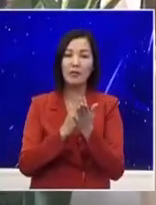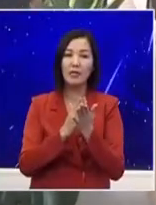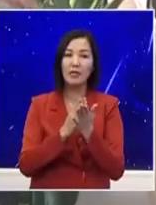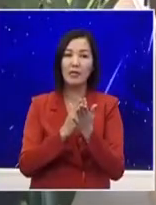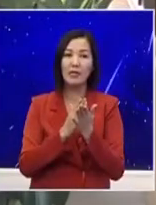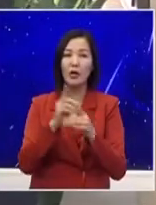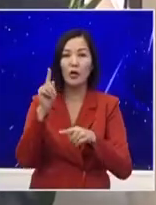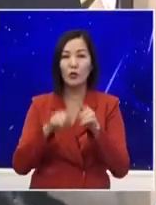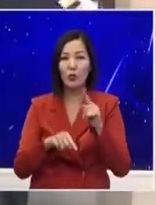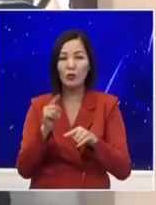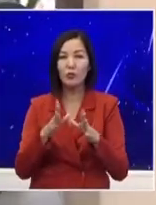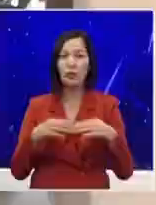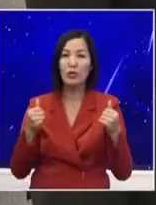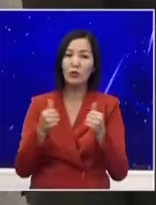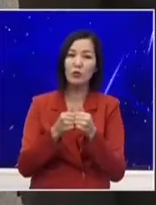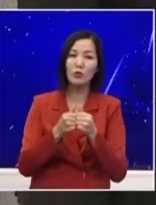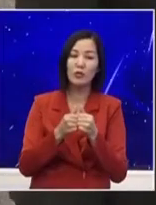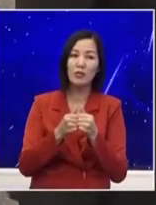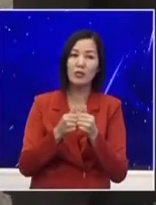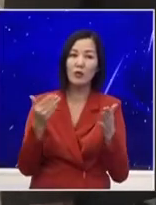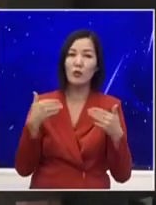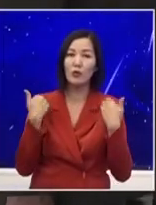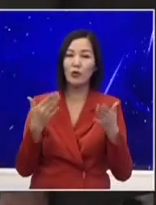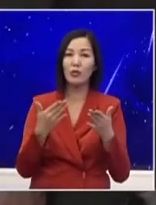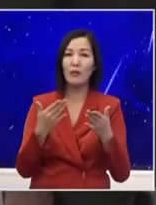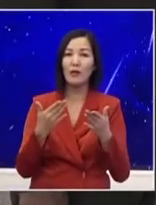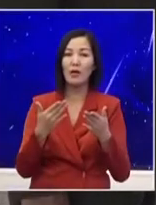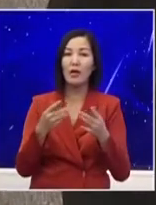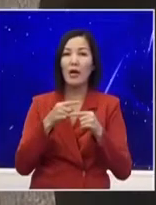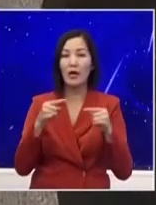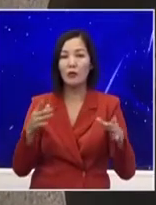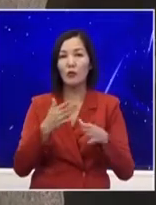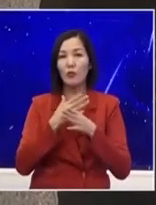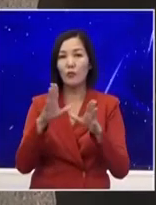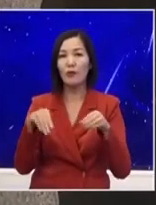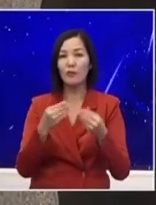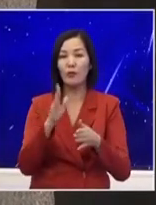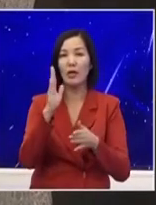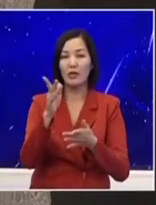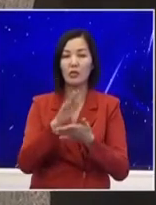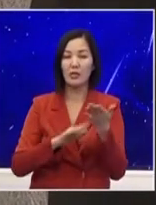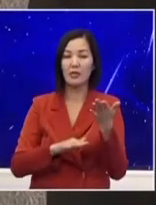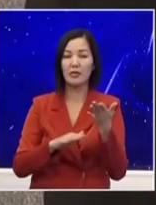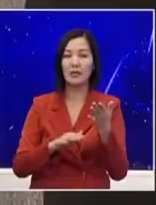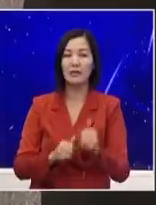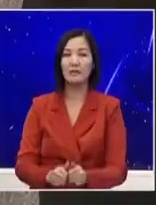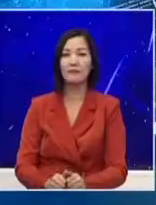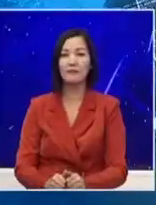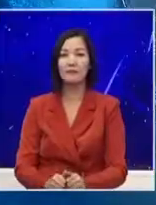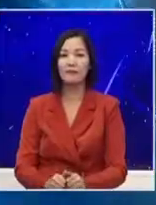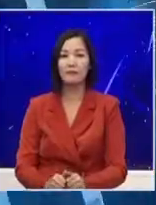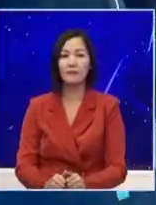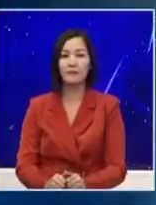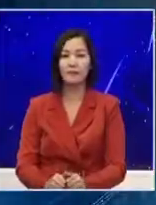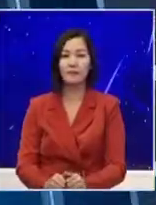ет жақындарын осылай деп жұбатты. Әрі материалдық, рухани көмек беруді алда әлі жалғастыра беретіндерін жеткізді.